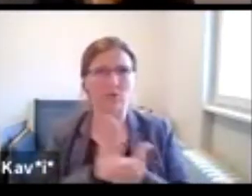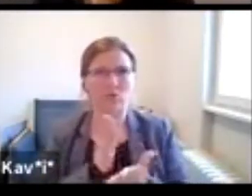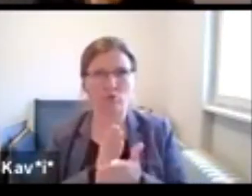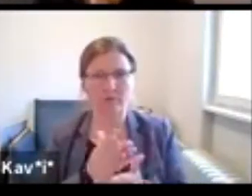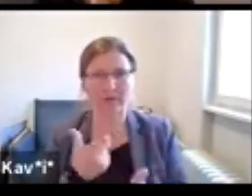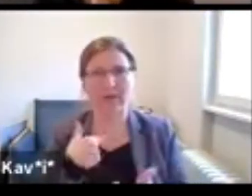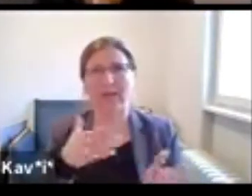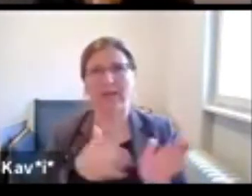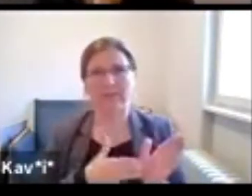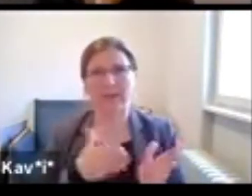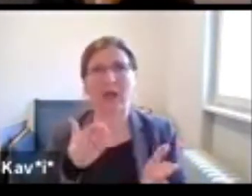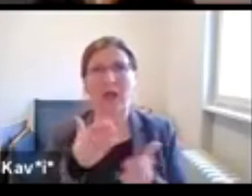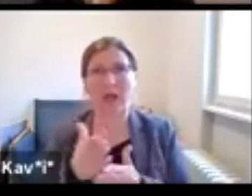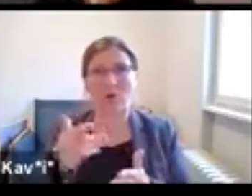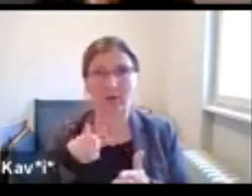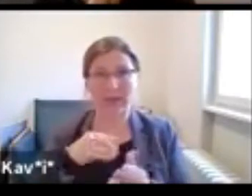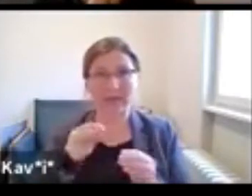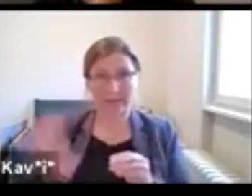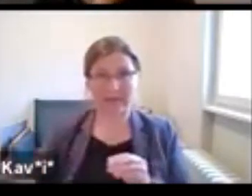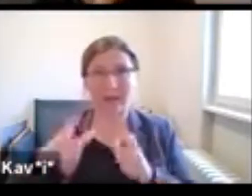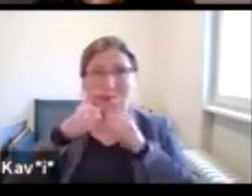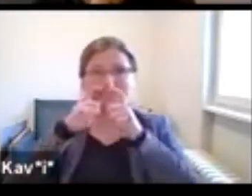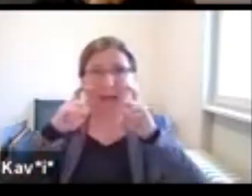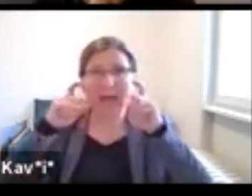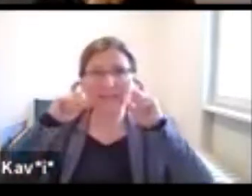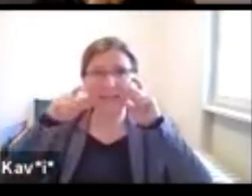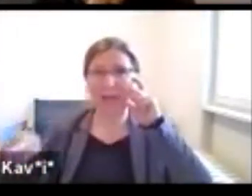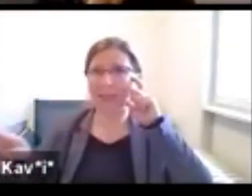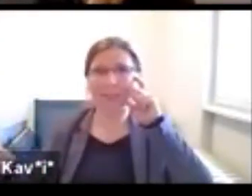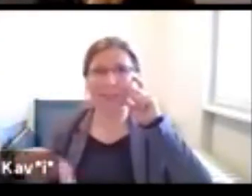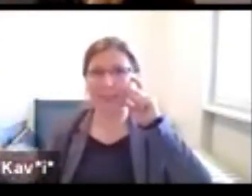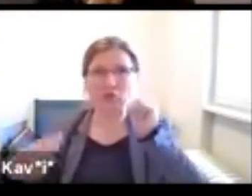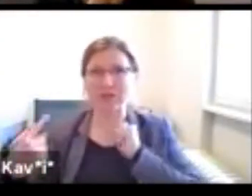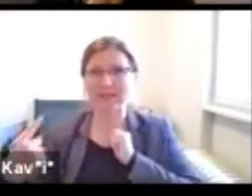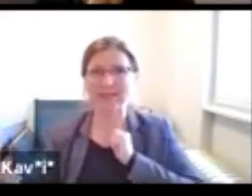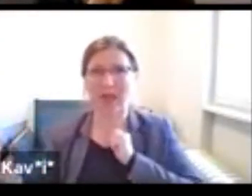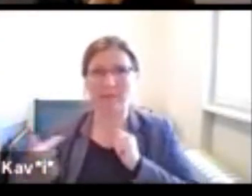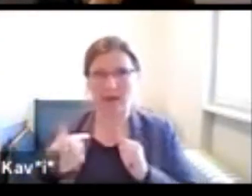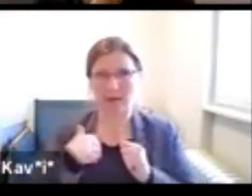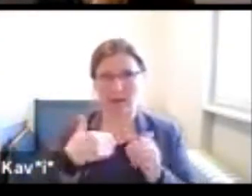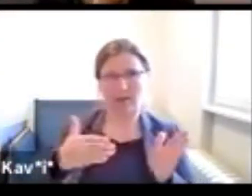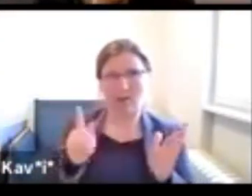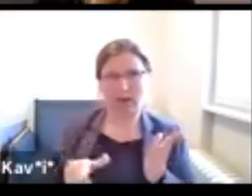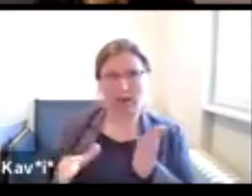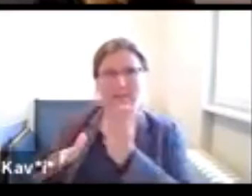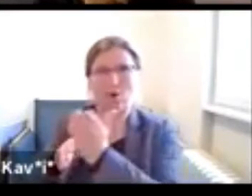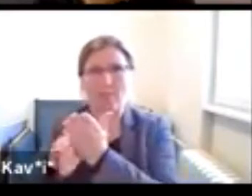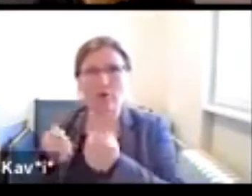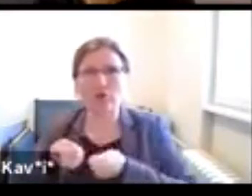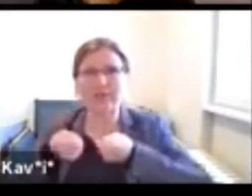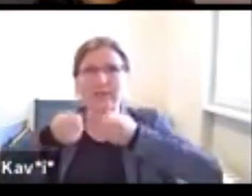stavljamo umjesto nje masku na lice njezino. Naravno, ne smijemo pritom dodirivati logično ovaj dio koji ide na